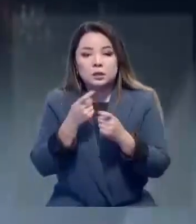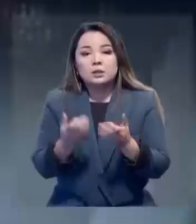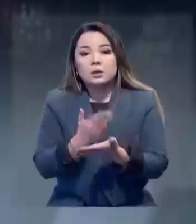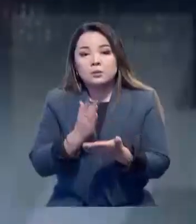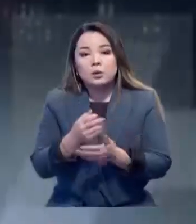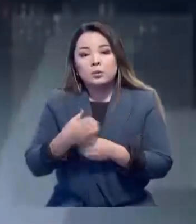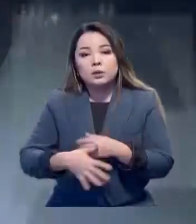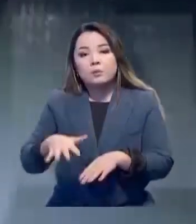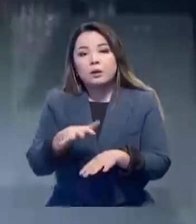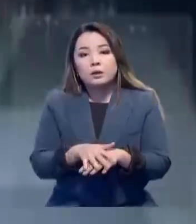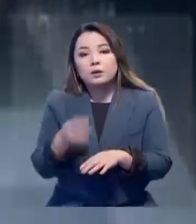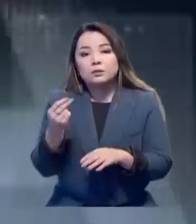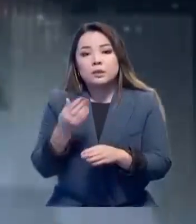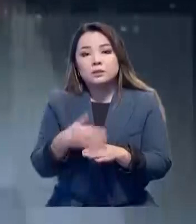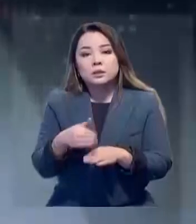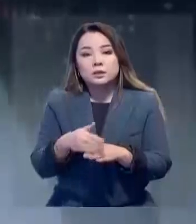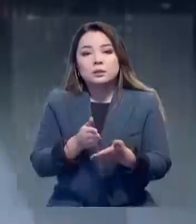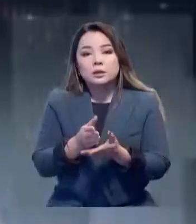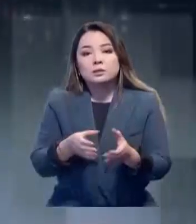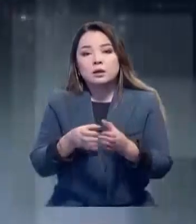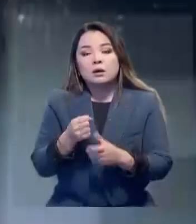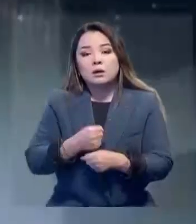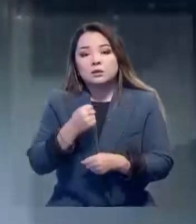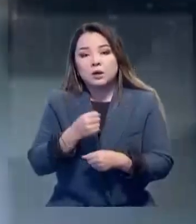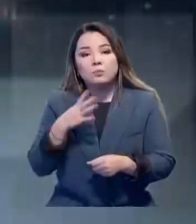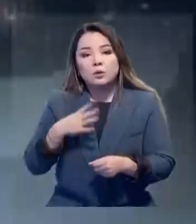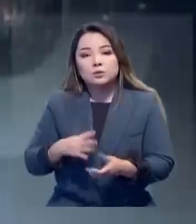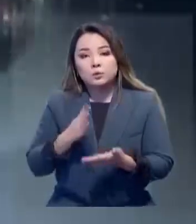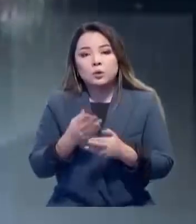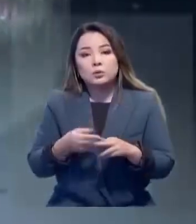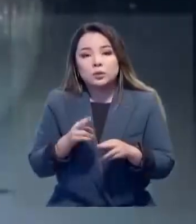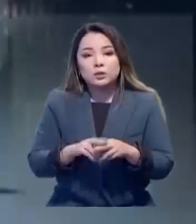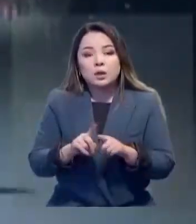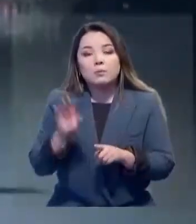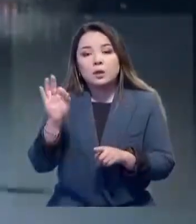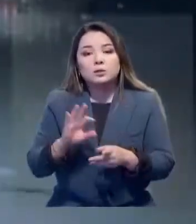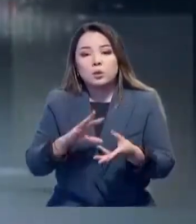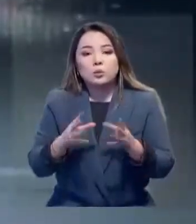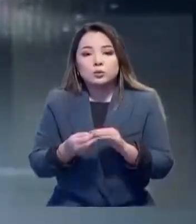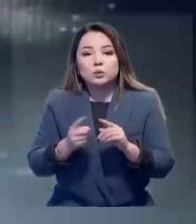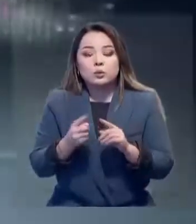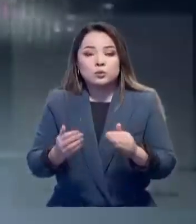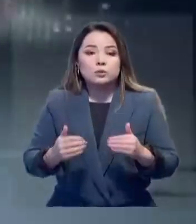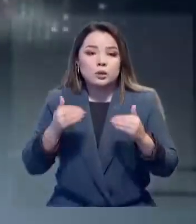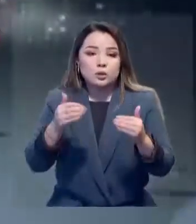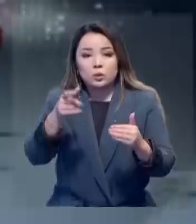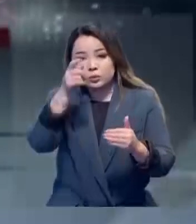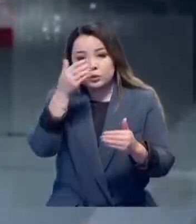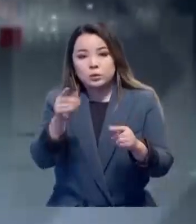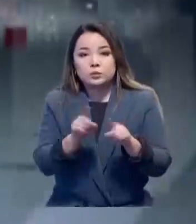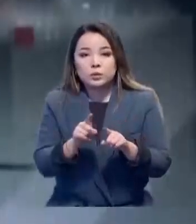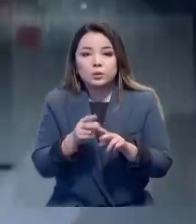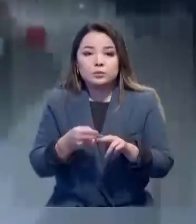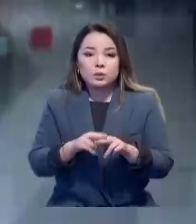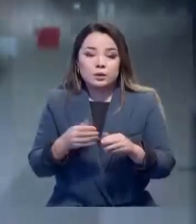дейді. Орталық банк қаржы несие саясатын қатаңдатуға мәжбір. Яғни пайыздық мөлшерлемені көтереді. Түркияңызда да